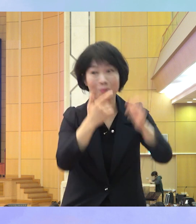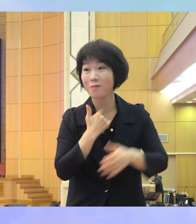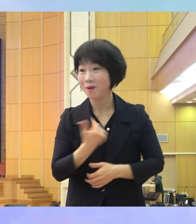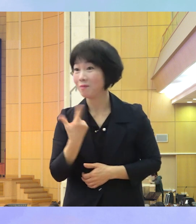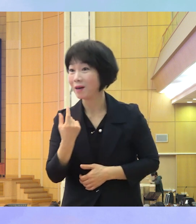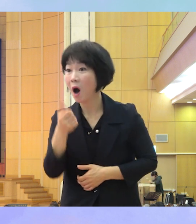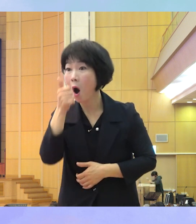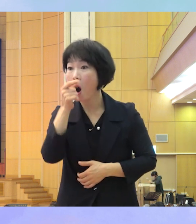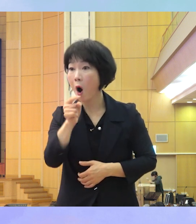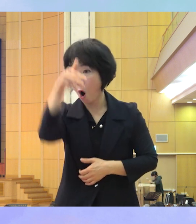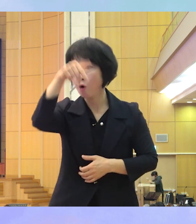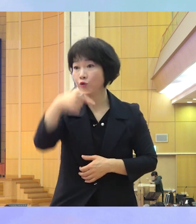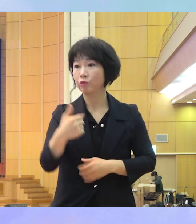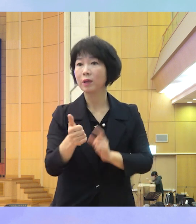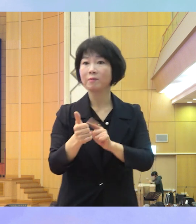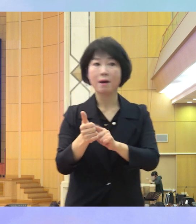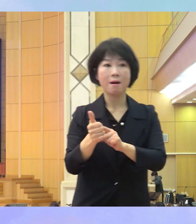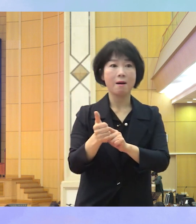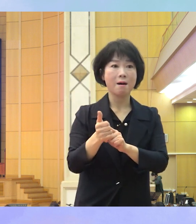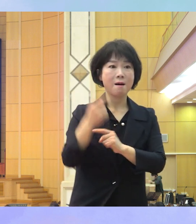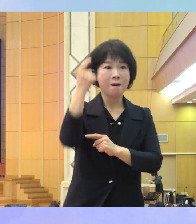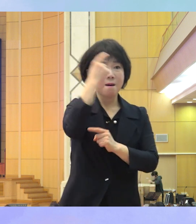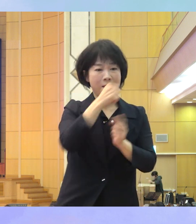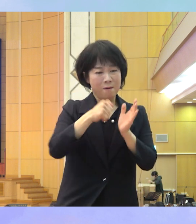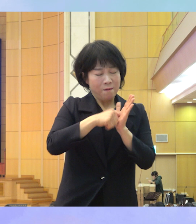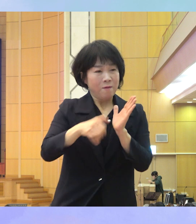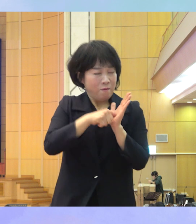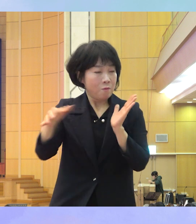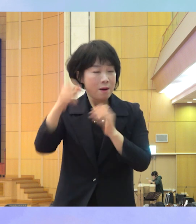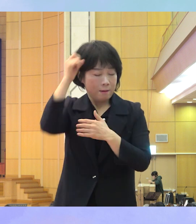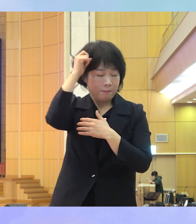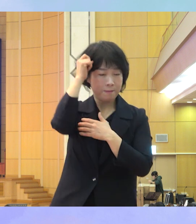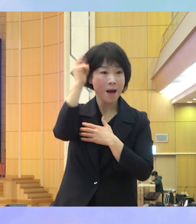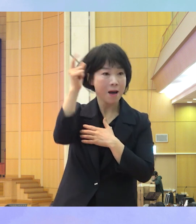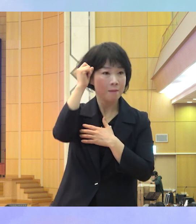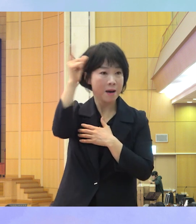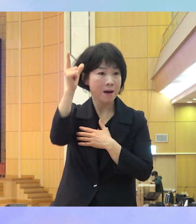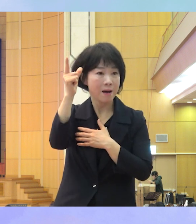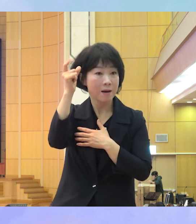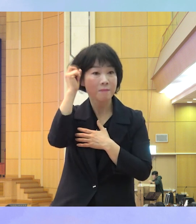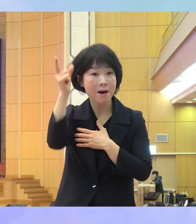허준이라는 그분이 그렇게 유명하고도 위대한